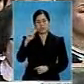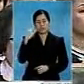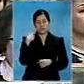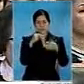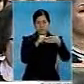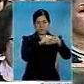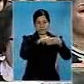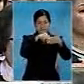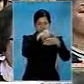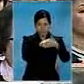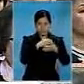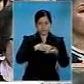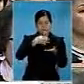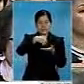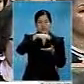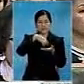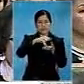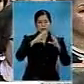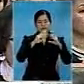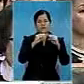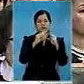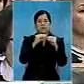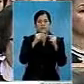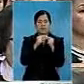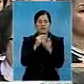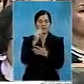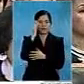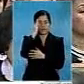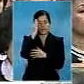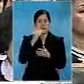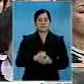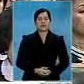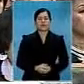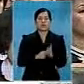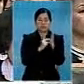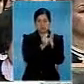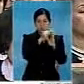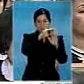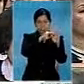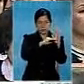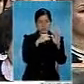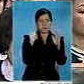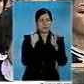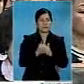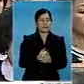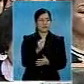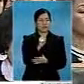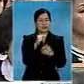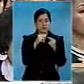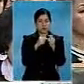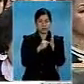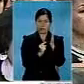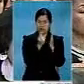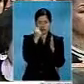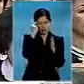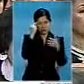ากาศสั้นๆให้ที่ประชุมได้ฟังนะครับว่าจริงๆแล้วเนี่ยขณะชั้นยกร่างไม่ได้มีความคิดนะครับที่จะให้มาจากการเลือก